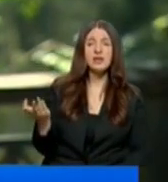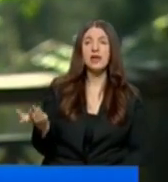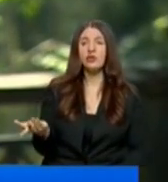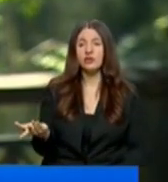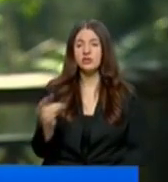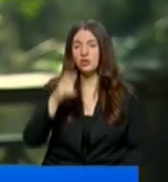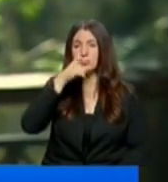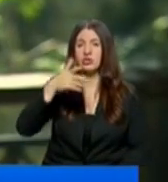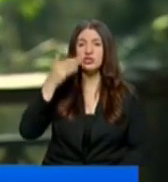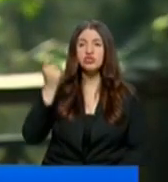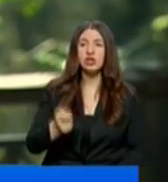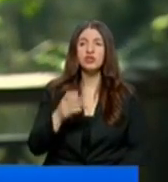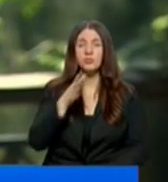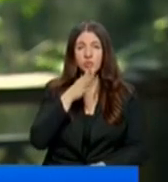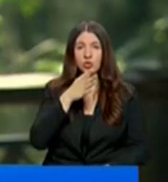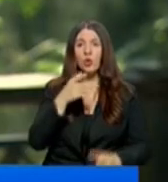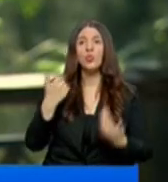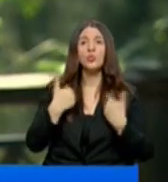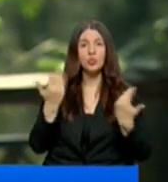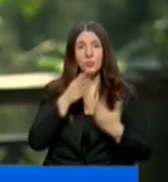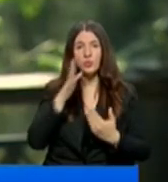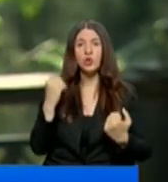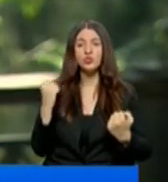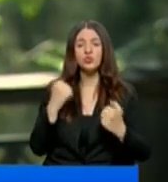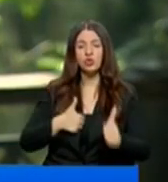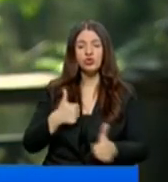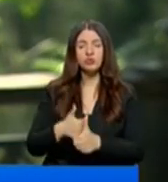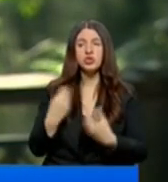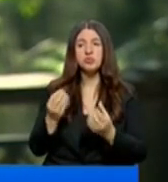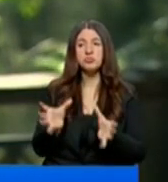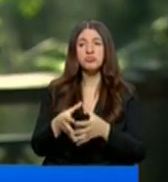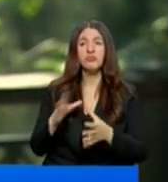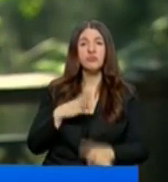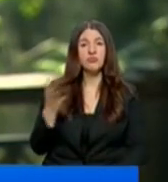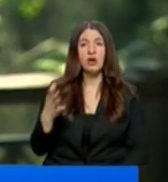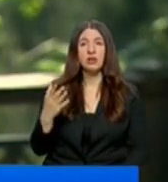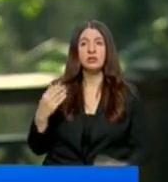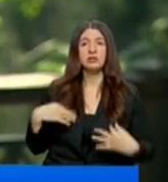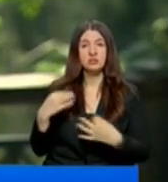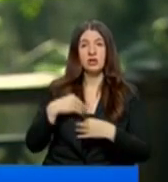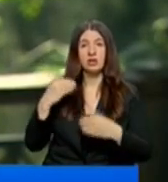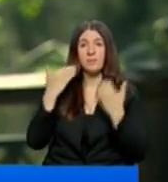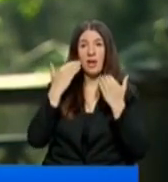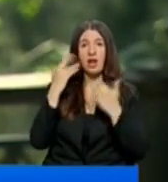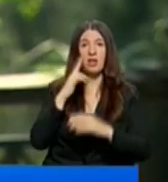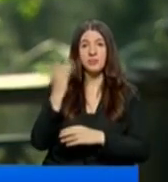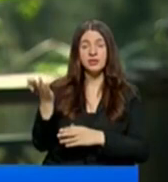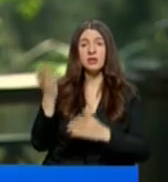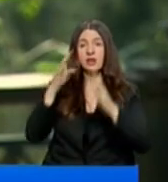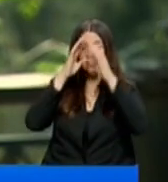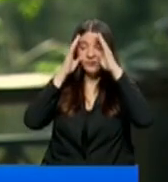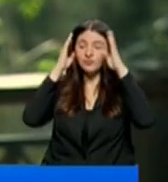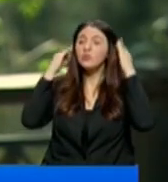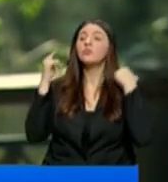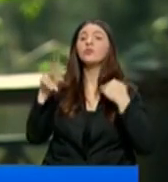Dolayısıyla Türkiye'nin gerçeklerini biliyor, hukuku biliyor. Güçlü danışmanları, iyi bir ekibi var Sayın Akşener'in. Dolayısıyla Akşener'in bu